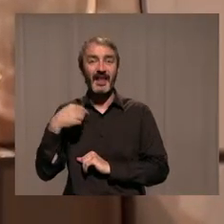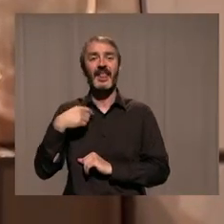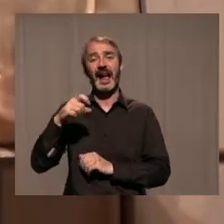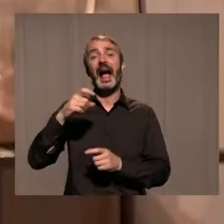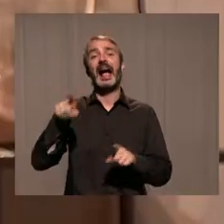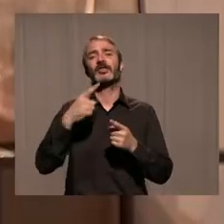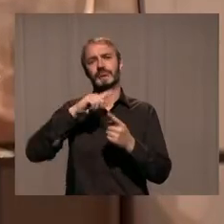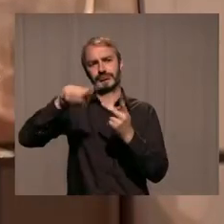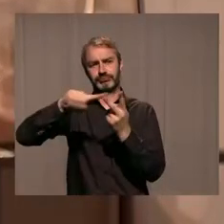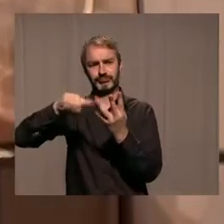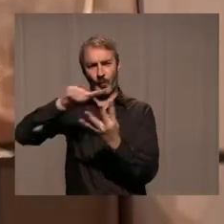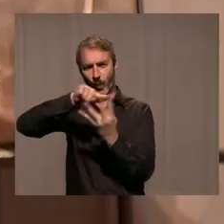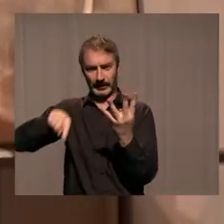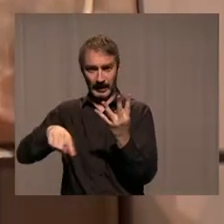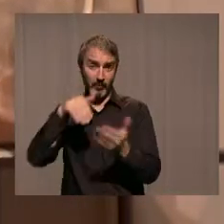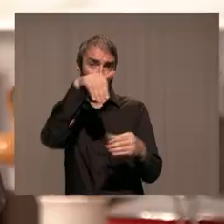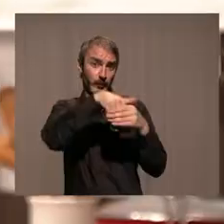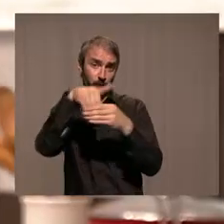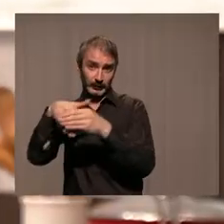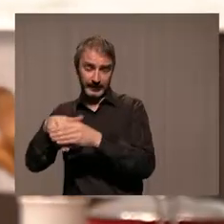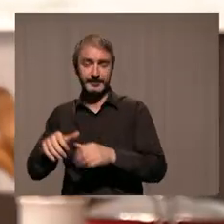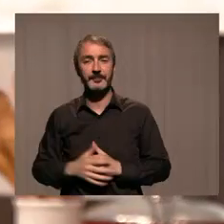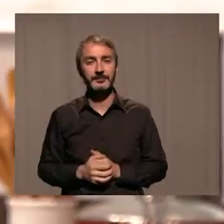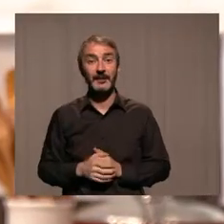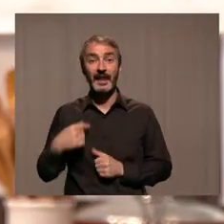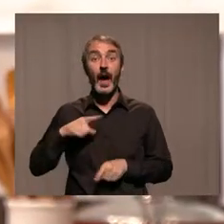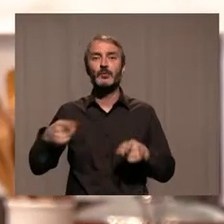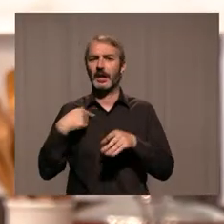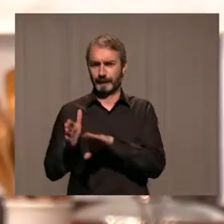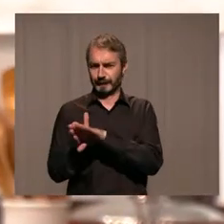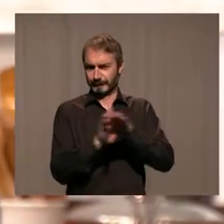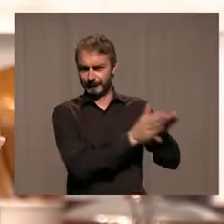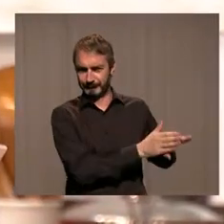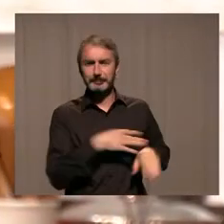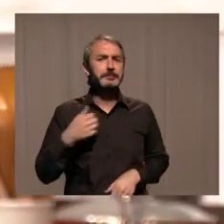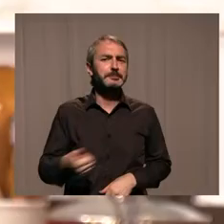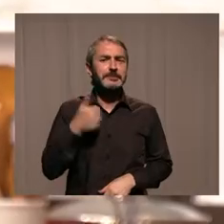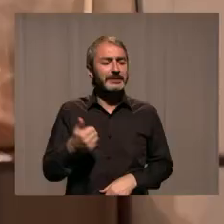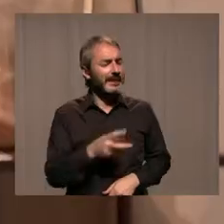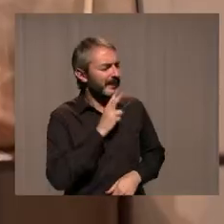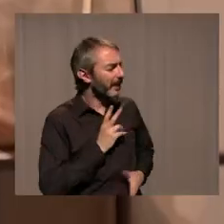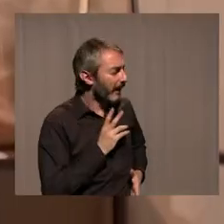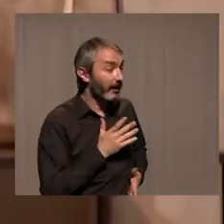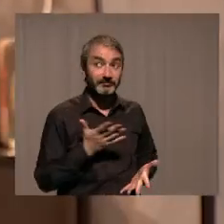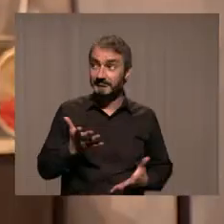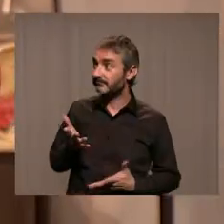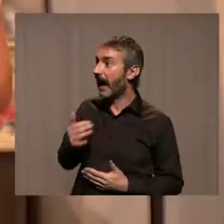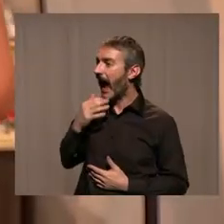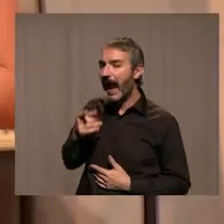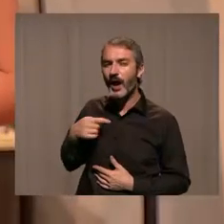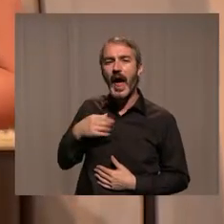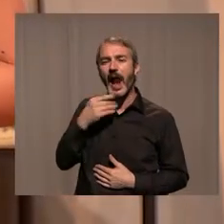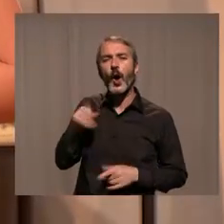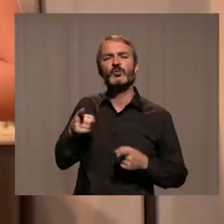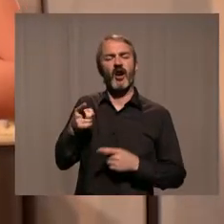Out, Shape of You i Last Night. Molt bé, tema música enllestit. Què més, Maria? Doncs mira, nois, teniu alguna, una mica de